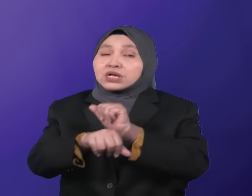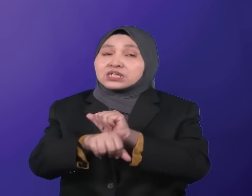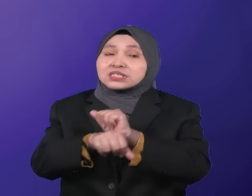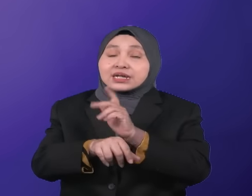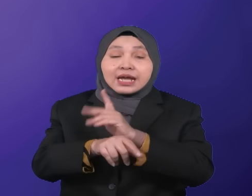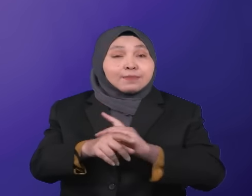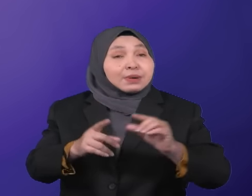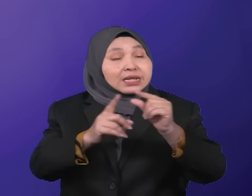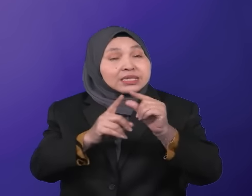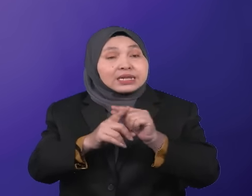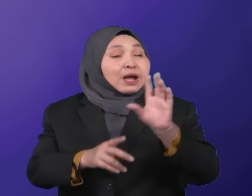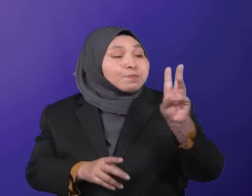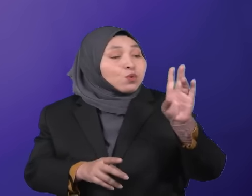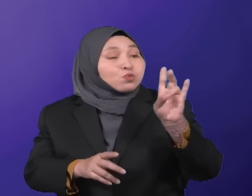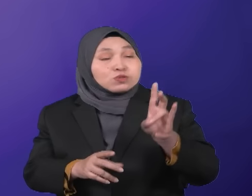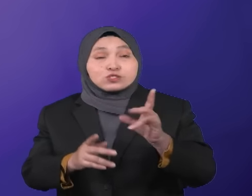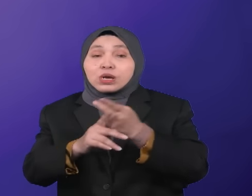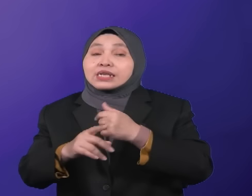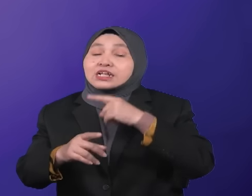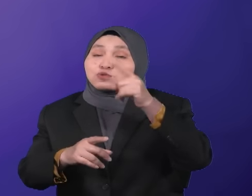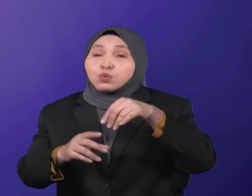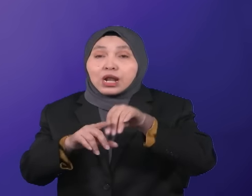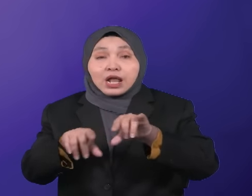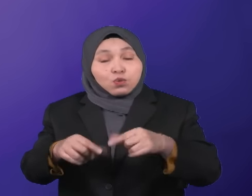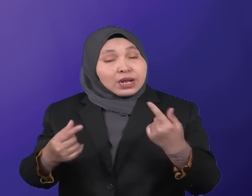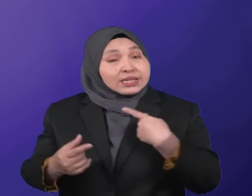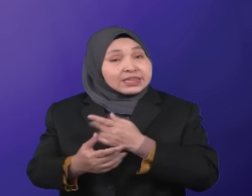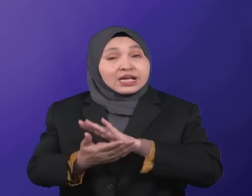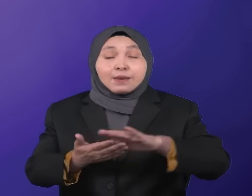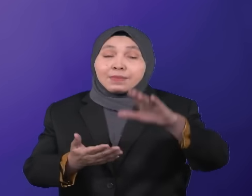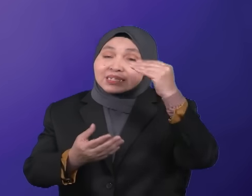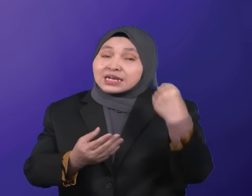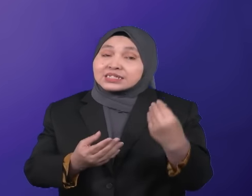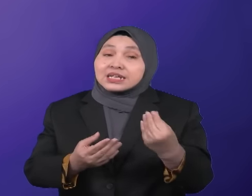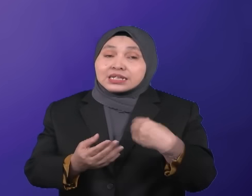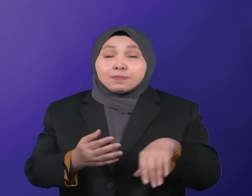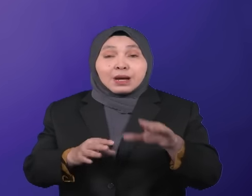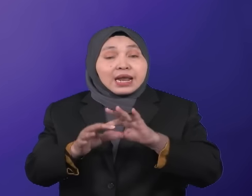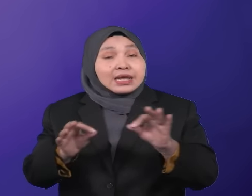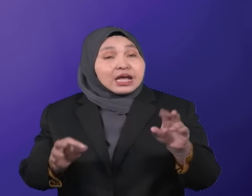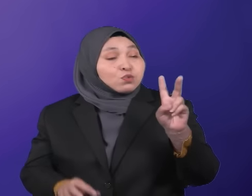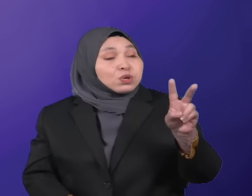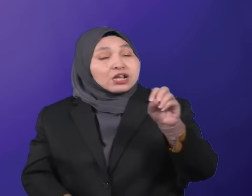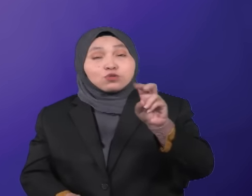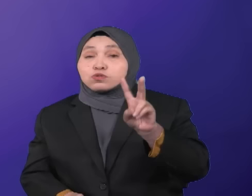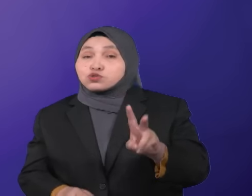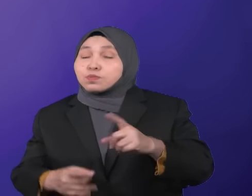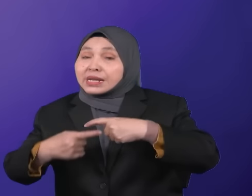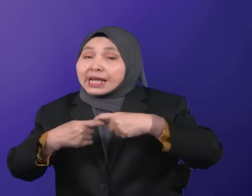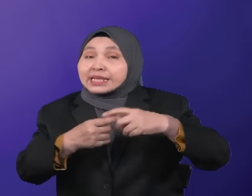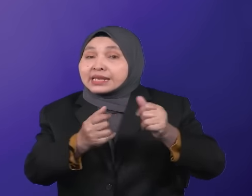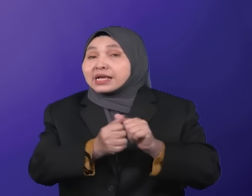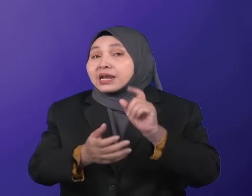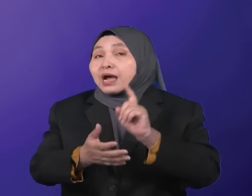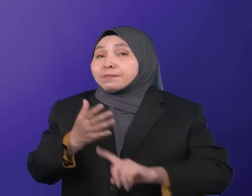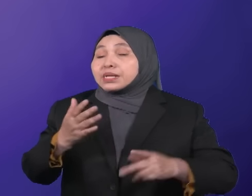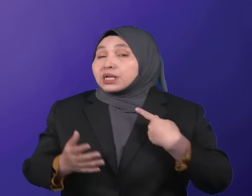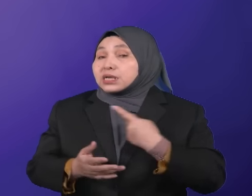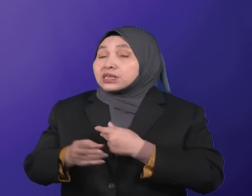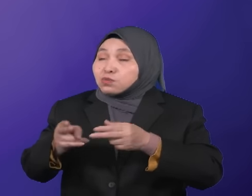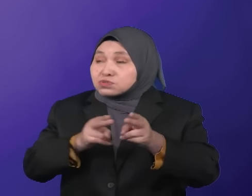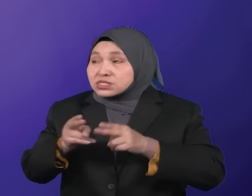Perkataan ini 67 kali disebut dalam Al-Quran dan kita akan belajar sebesedikit pada ayat 202 berkaitan dengan apa yang kita